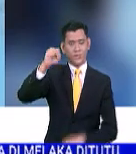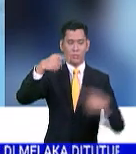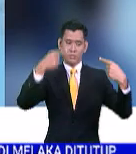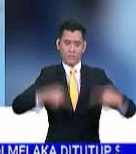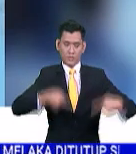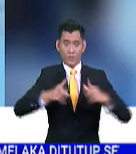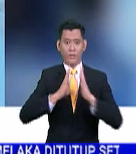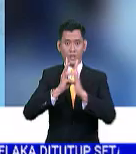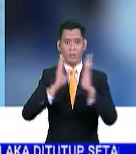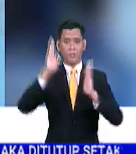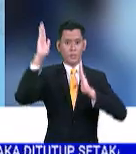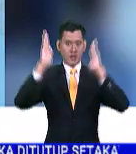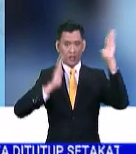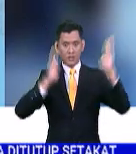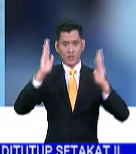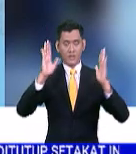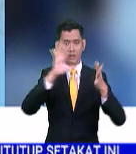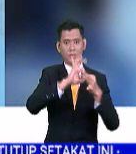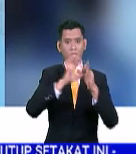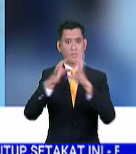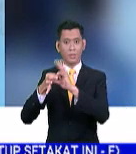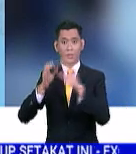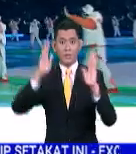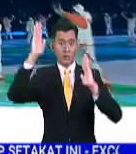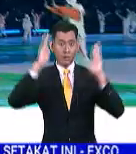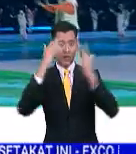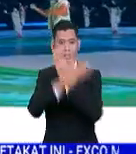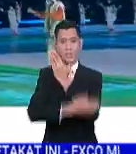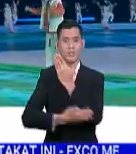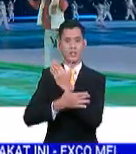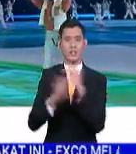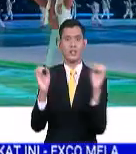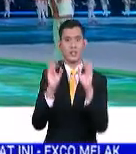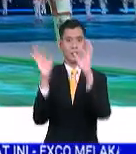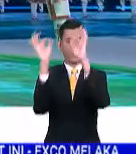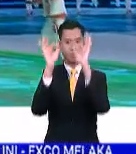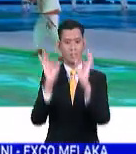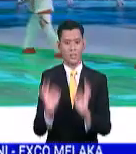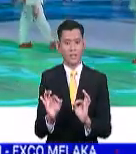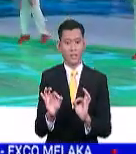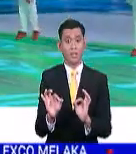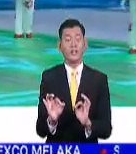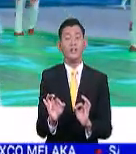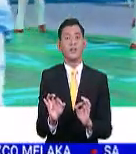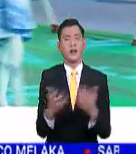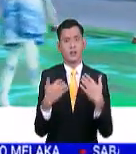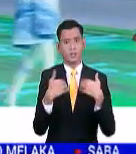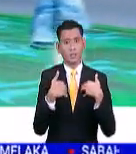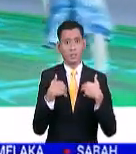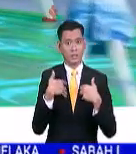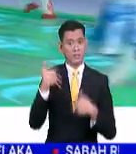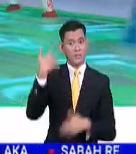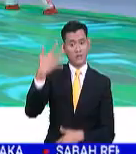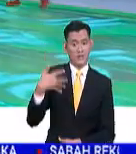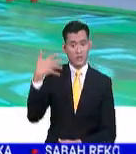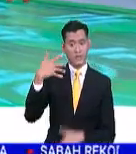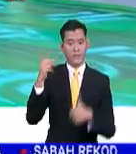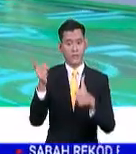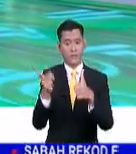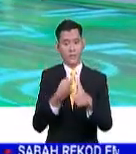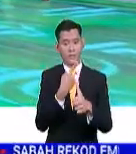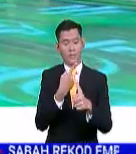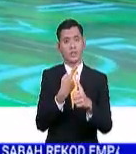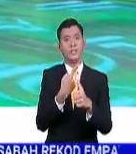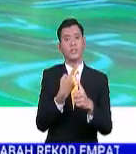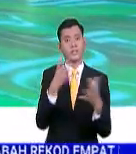Malaysia pada temasya tersebut. Jelasnya, Malaysia sebuah negara tanpa salji mencipta sejarah dengan penampilan pertama pada Sukan Olimpik musim